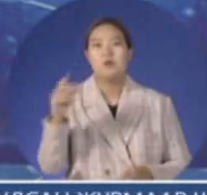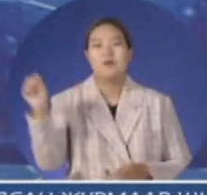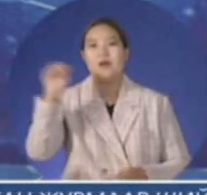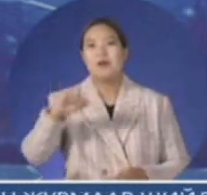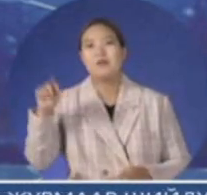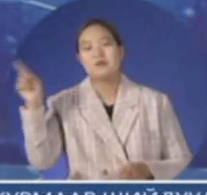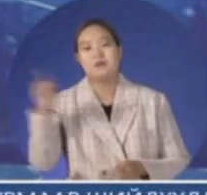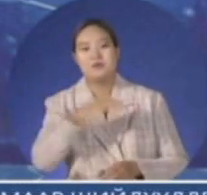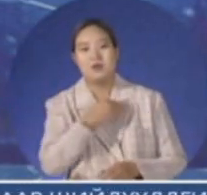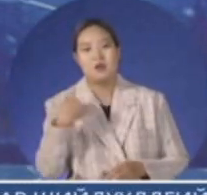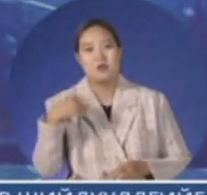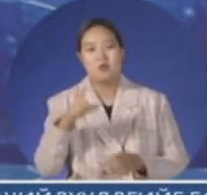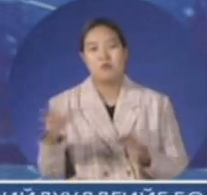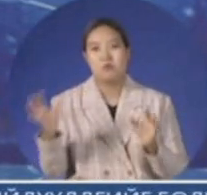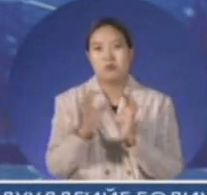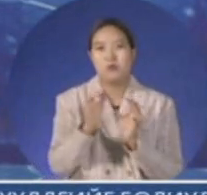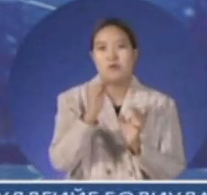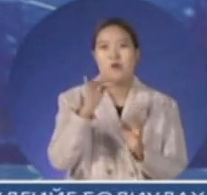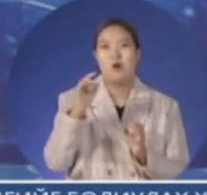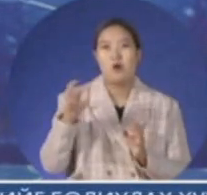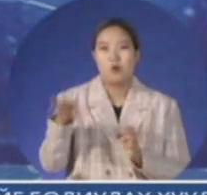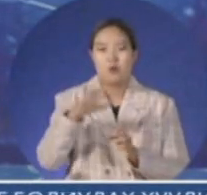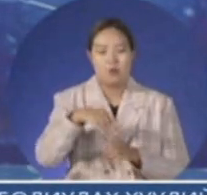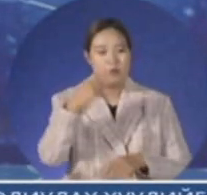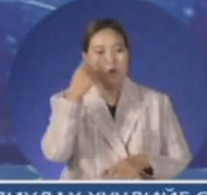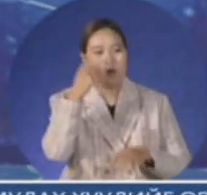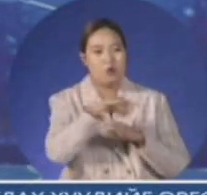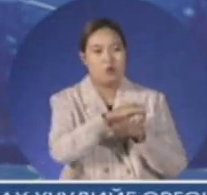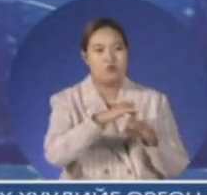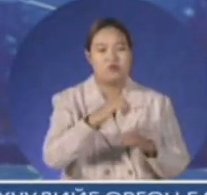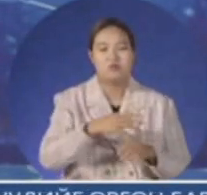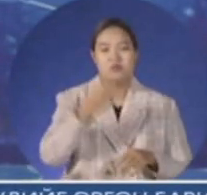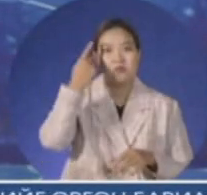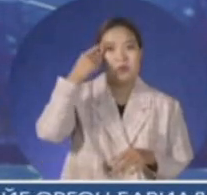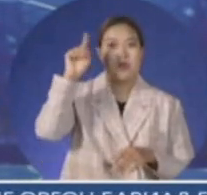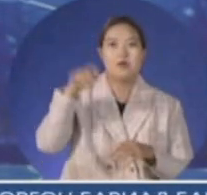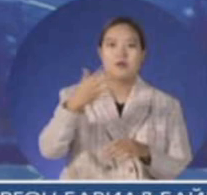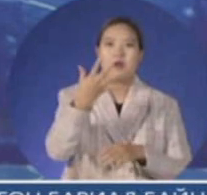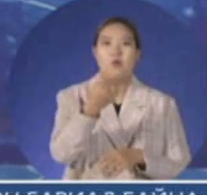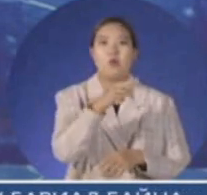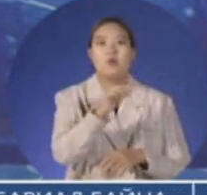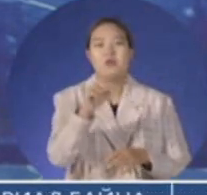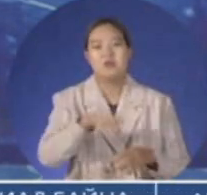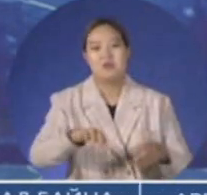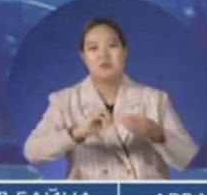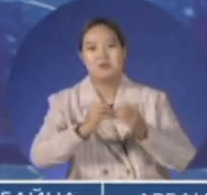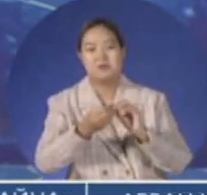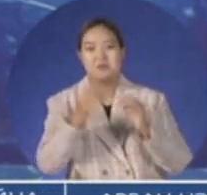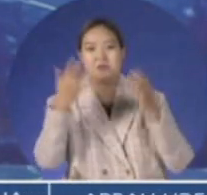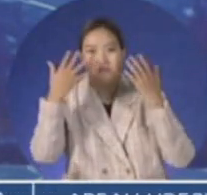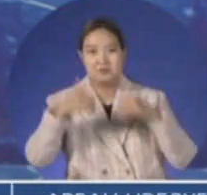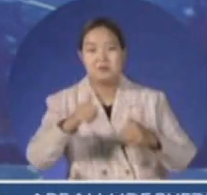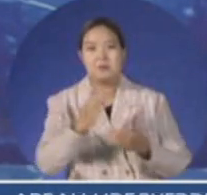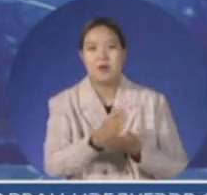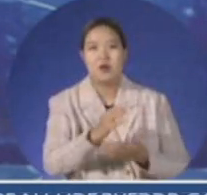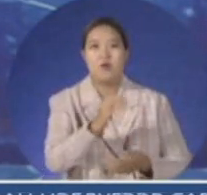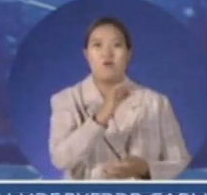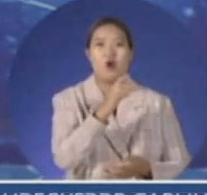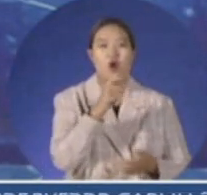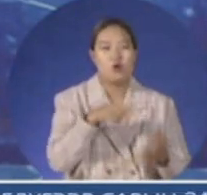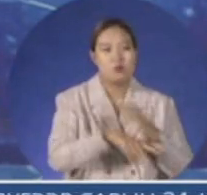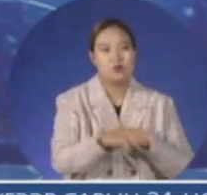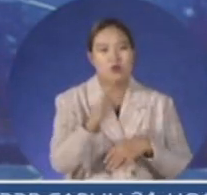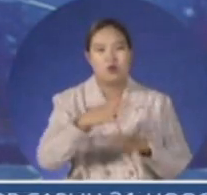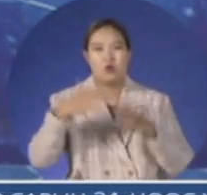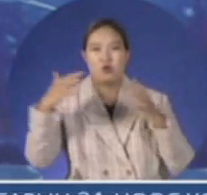нарын форум Монгол улсын нийслэл Улаанбаатар хотын санаачилгаар 5 дахь удаагаа зохион байгуулагдлаа. Форумд томоохон хотуудын